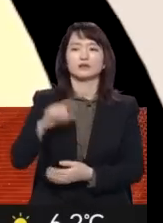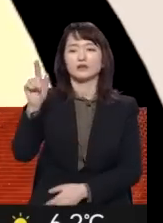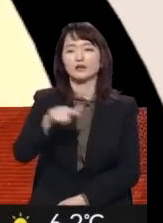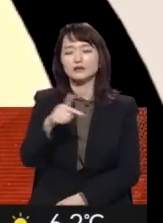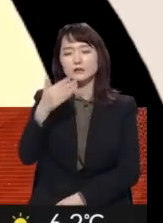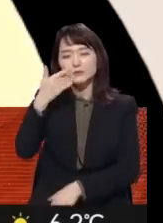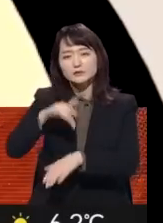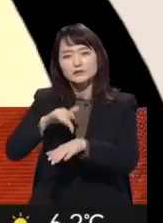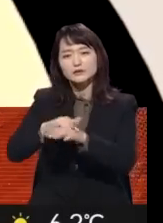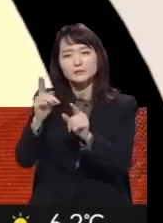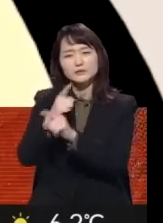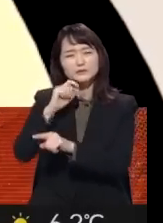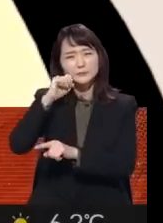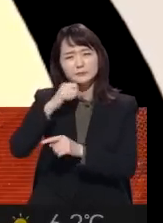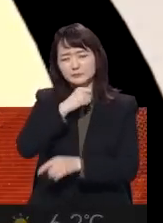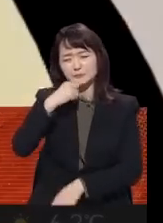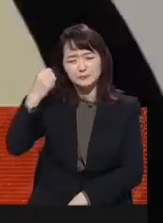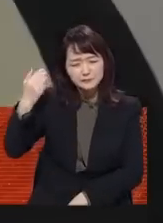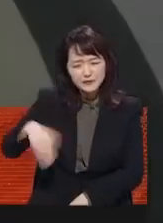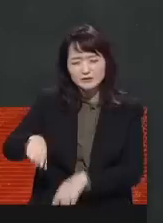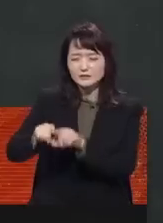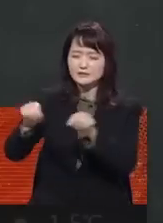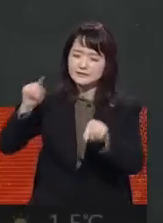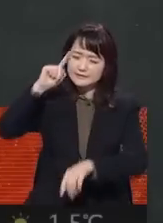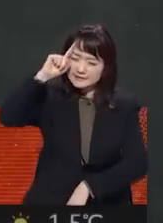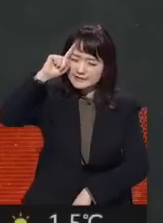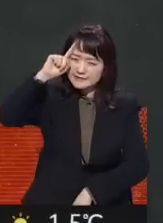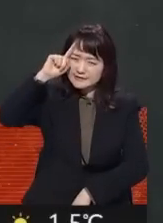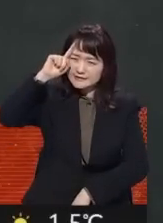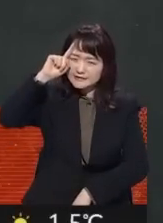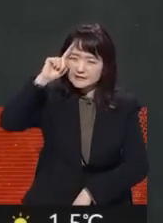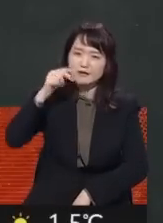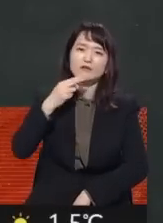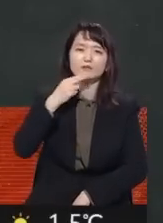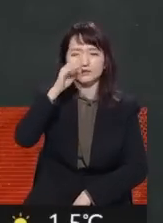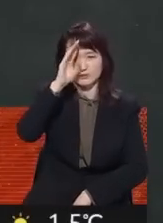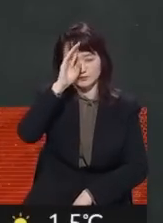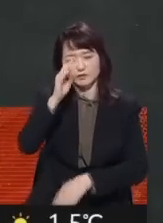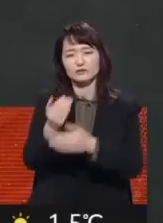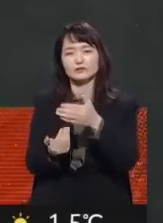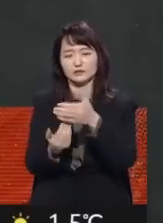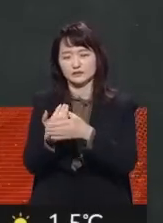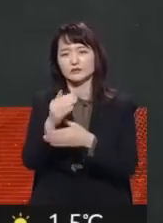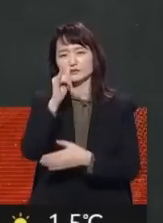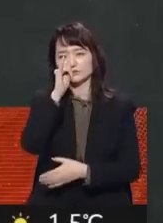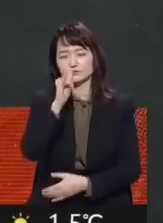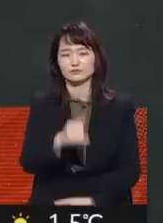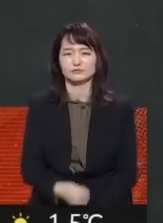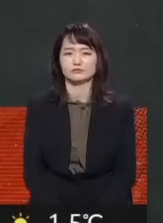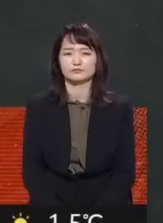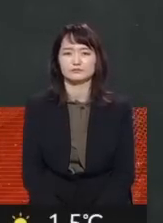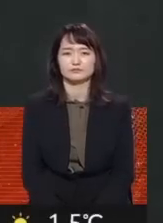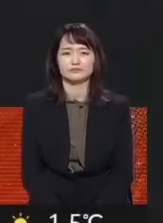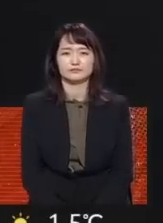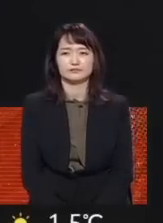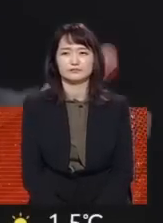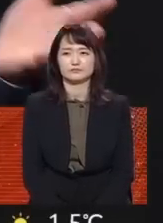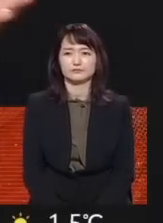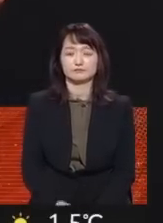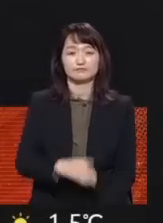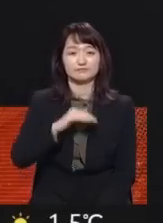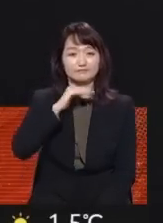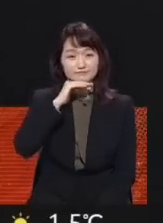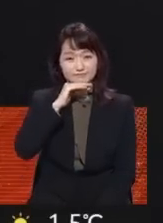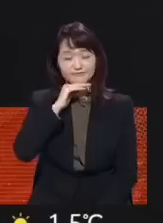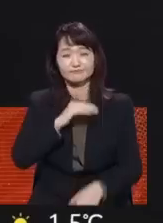오히려 맛없는 음식 음식 때문에 스트레스 받아서 어떤 병도 생길 것 같다 이런 입장입니다 그렇군요 자